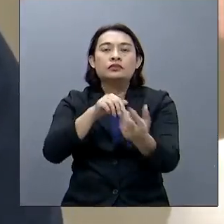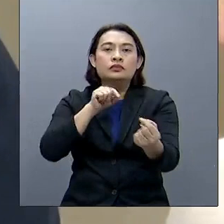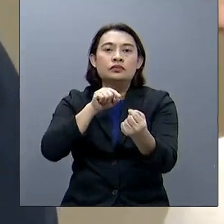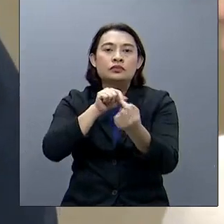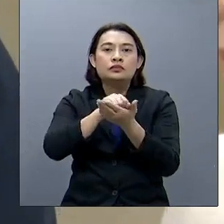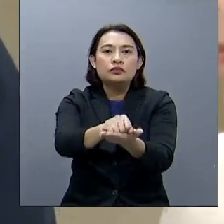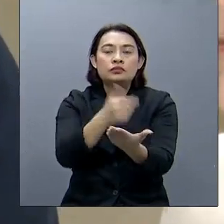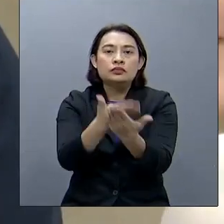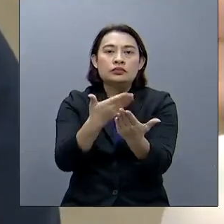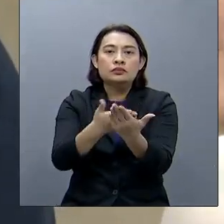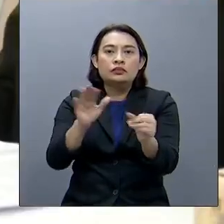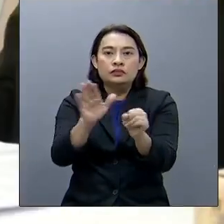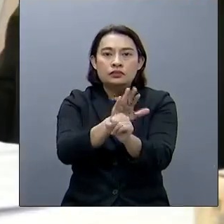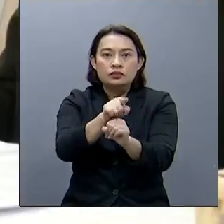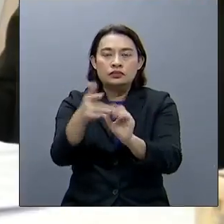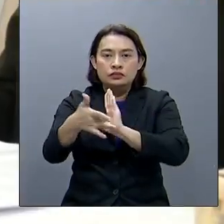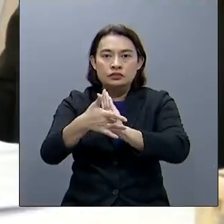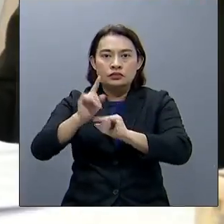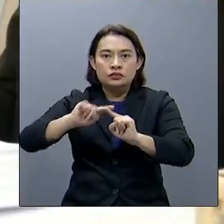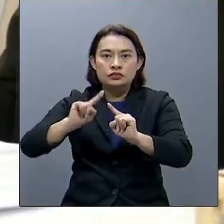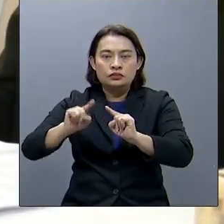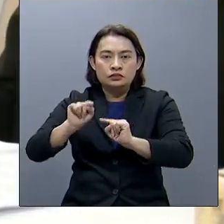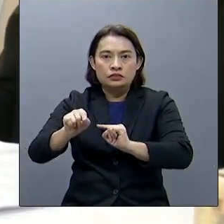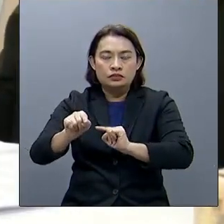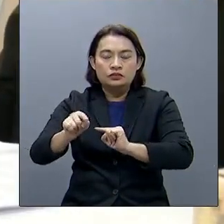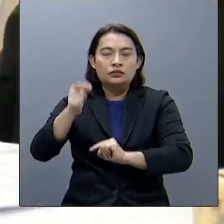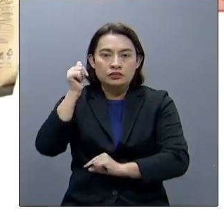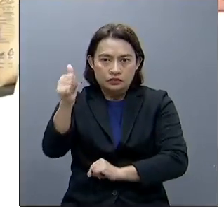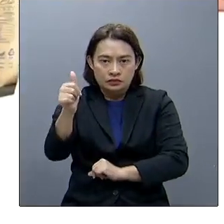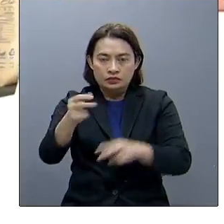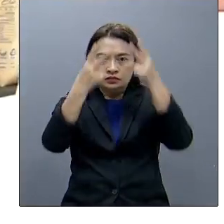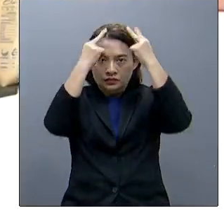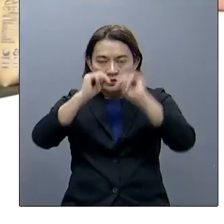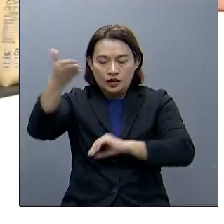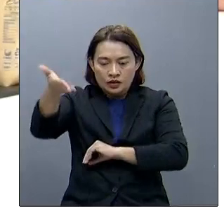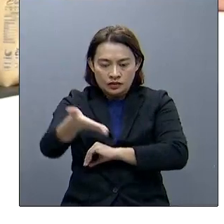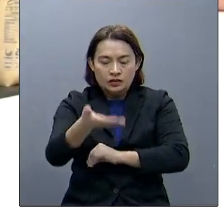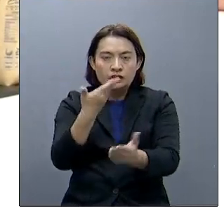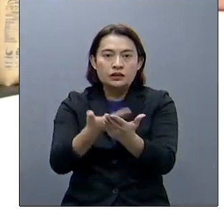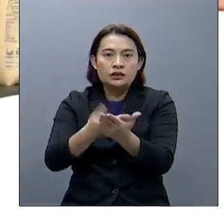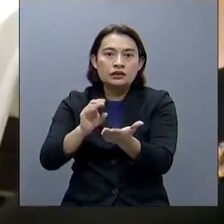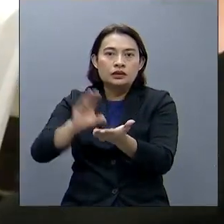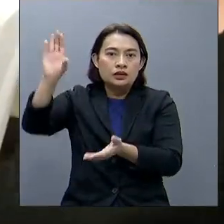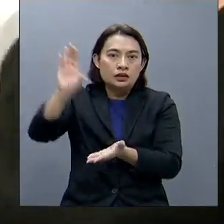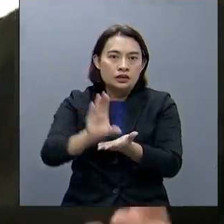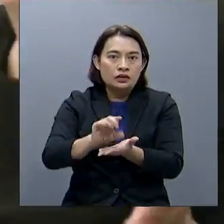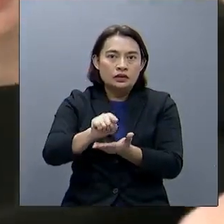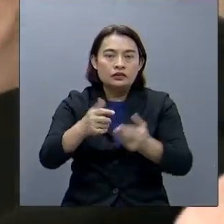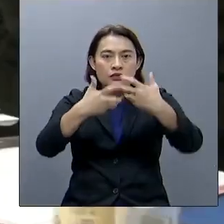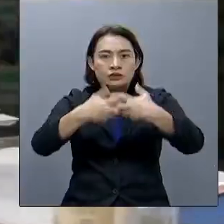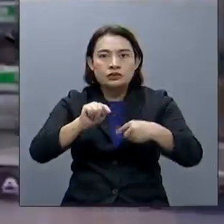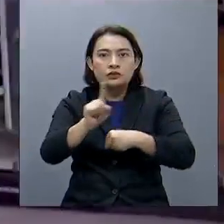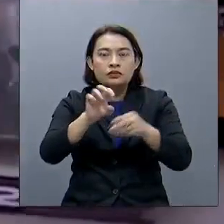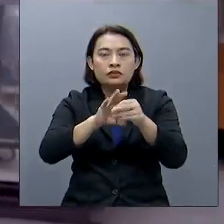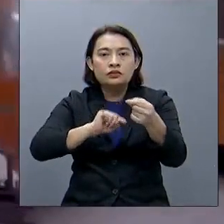บบครบวงจรแล้วก็ใช้เทคโนโลยีขั้นสูงนะคะนายกรัฐมนตรีได้เชิญมาร่วมลงทุนใน5อุตสาหกรรมยุทธศาสตร์ค่ะอย่างเช่นอุตส